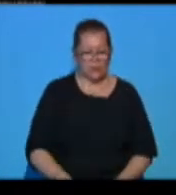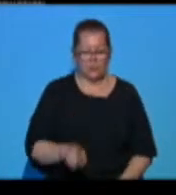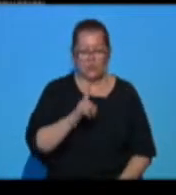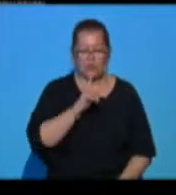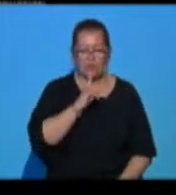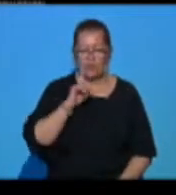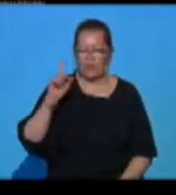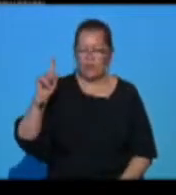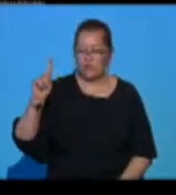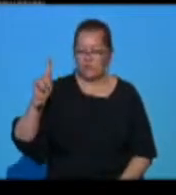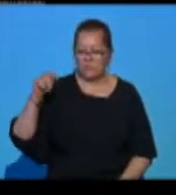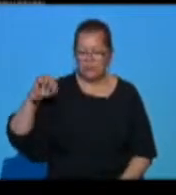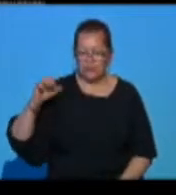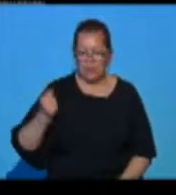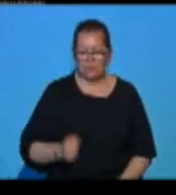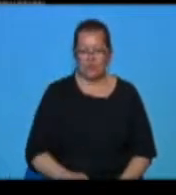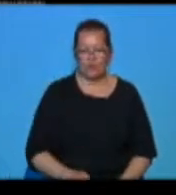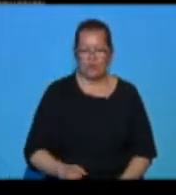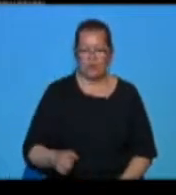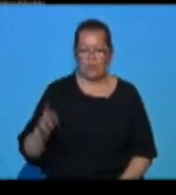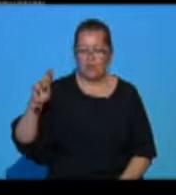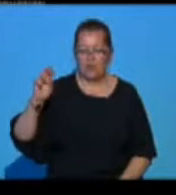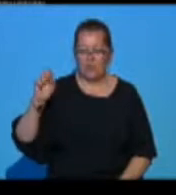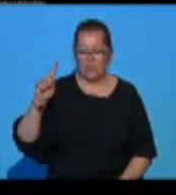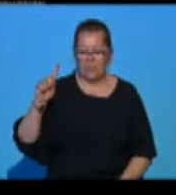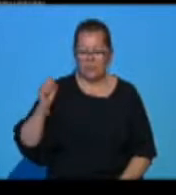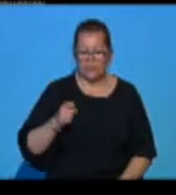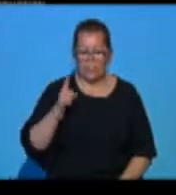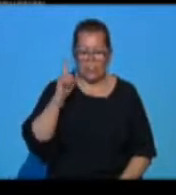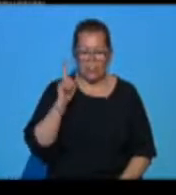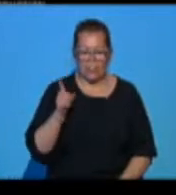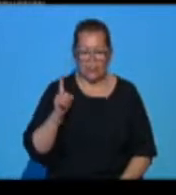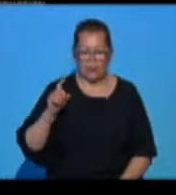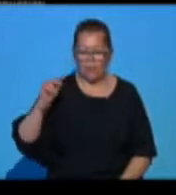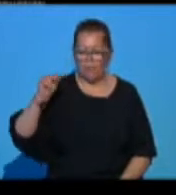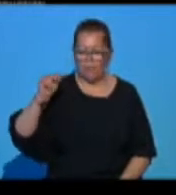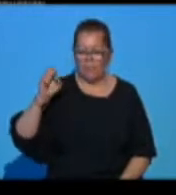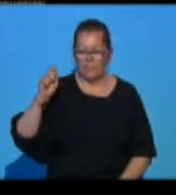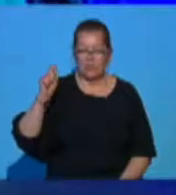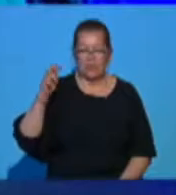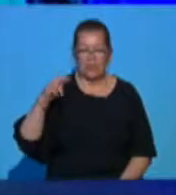denumit geniul regiei contemporane de către criticul Peter Brook.